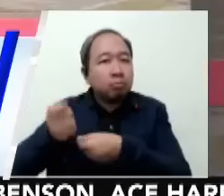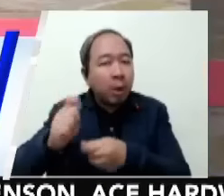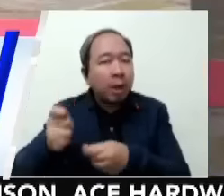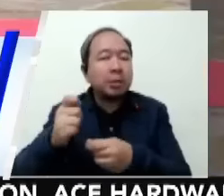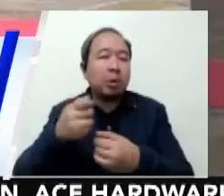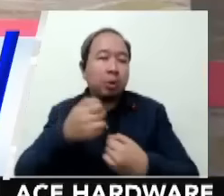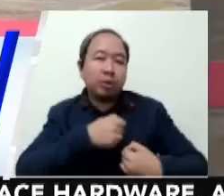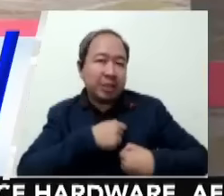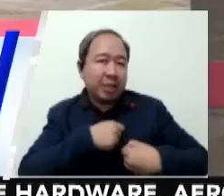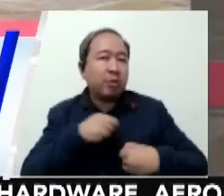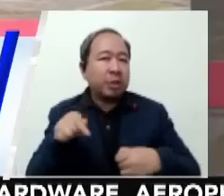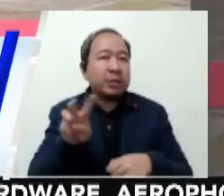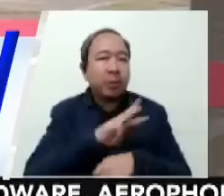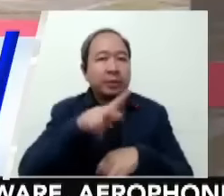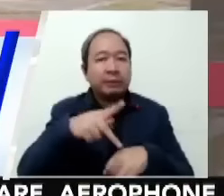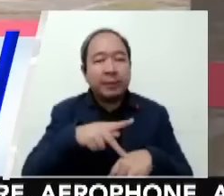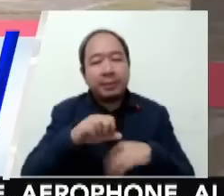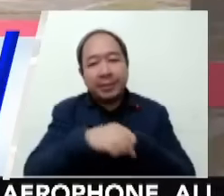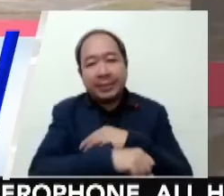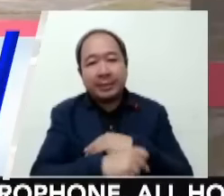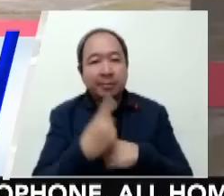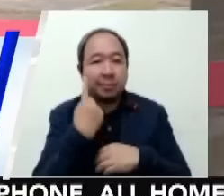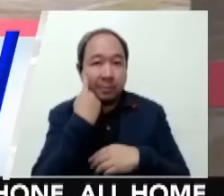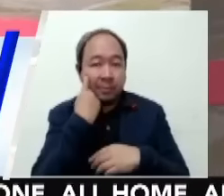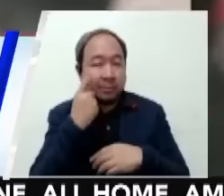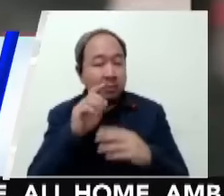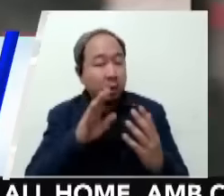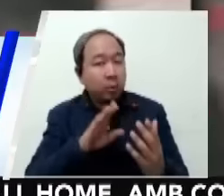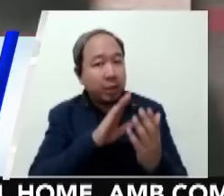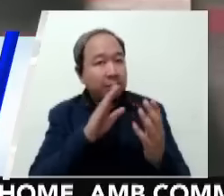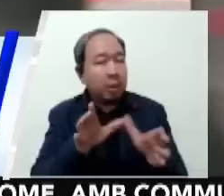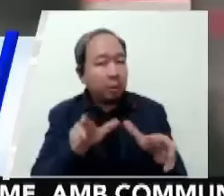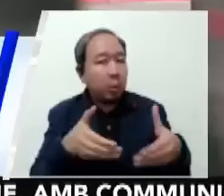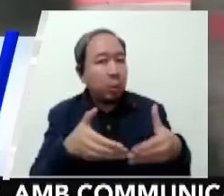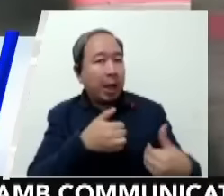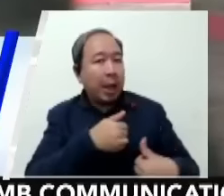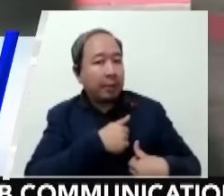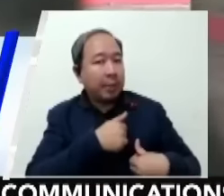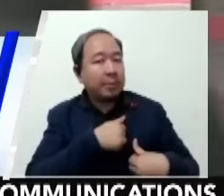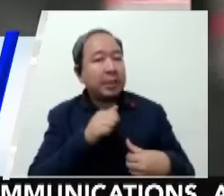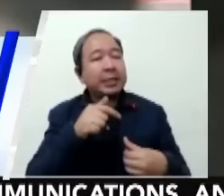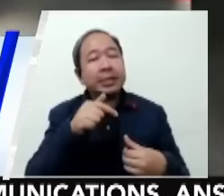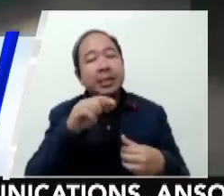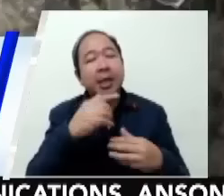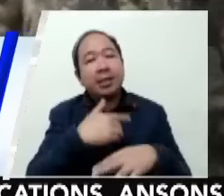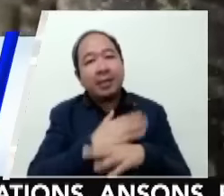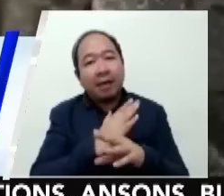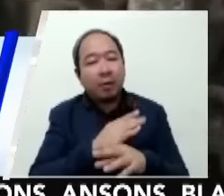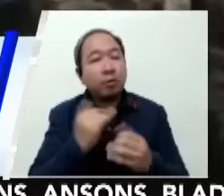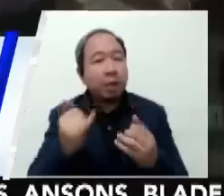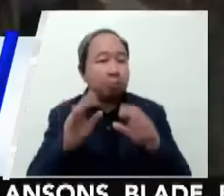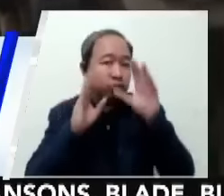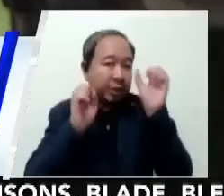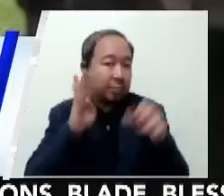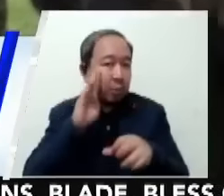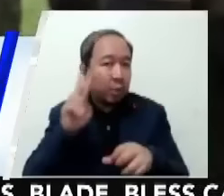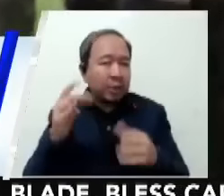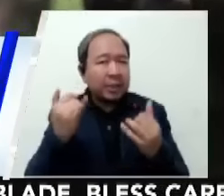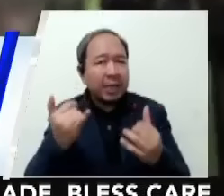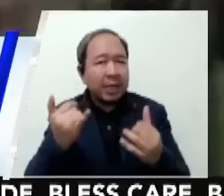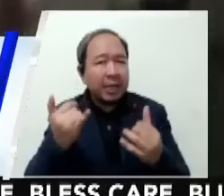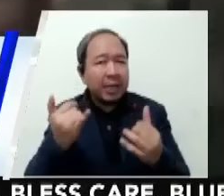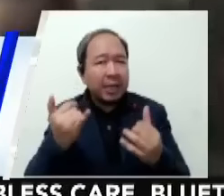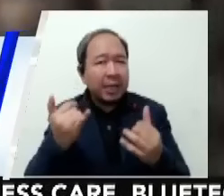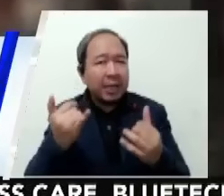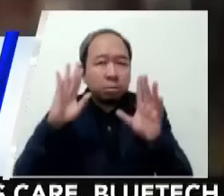kanyang pagharap sa mga kawani ng 10th Infantry Division sa Mawab, Davao de Oro, sinabi ng Pangulo na ngayon humina na mga banta mula sa mga kalaban ng gobyerno sa loob